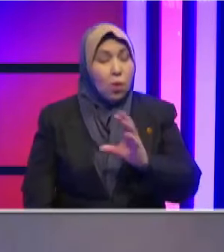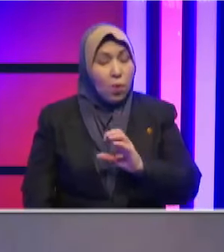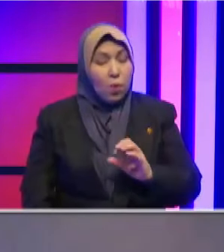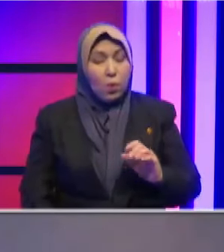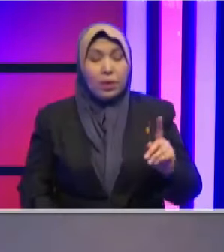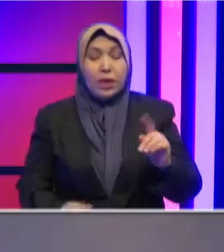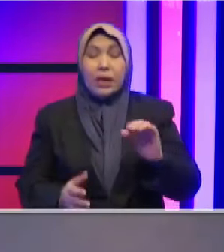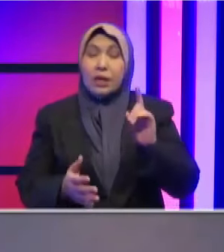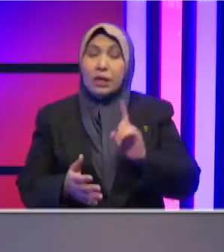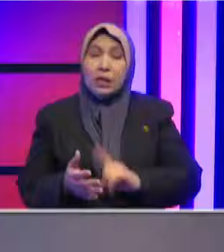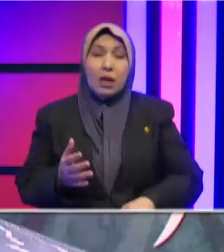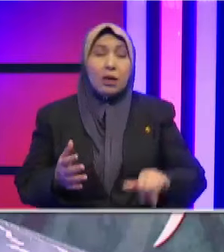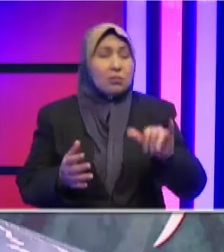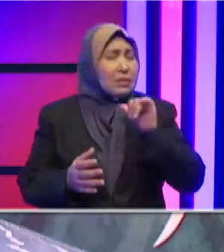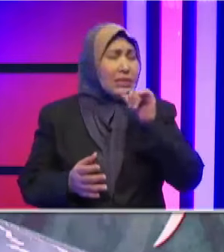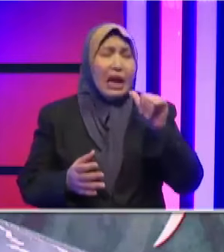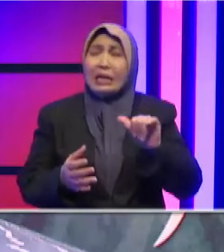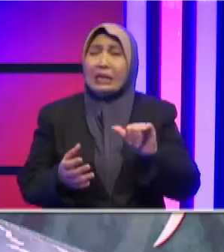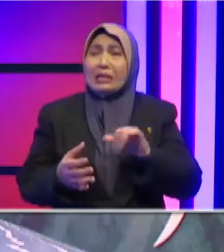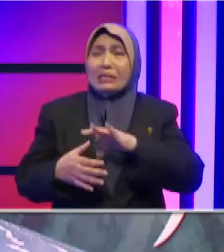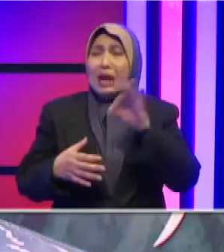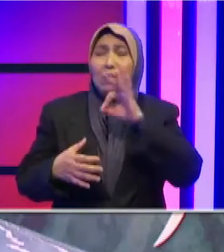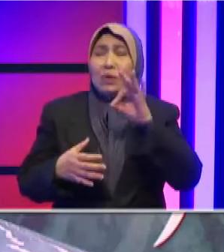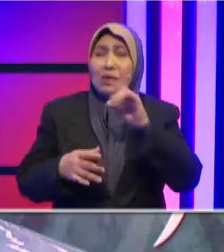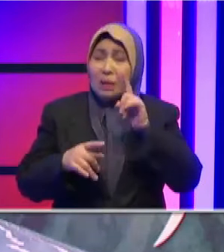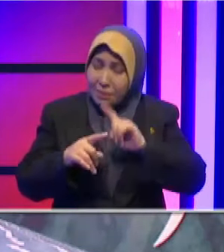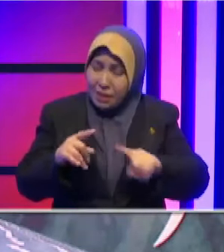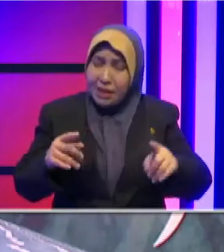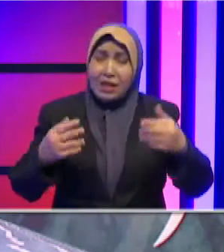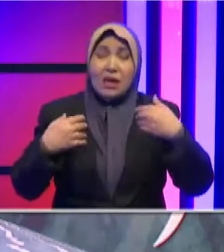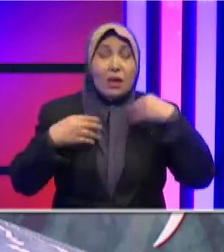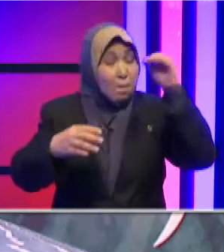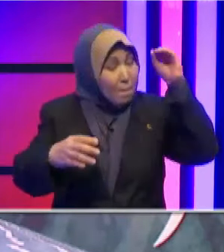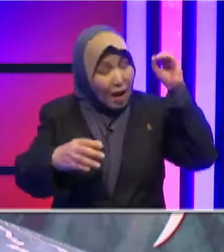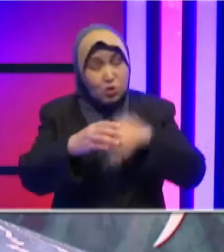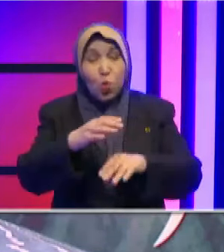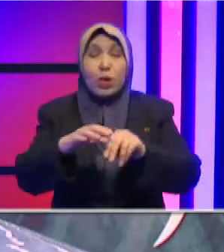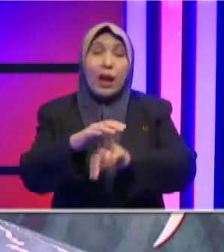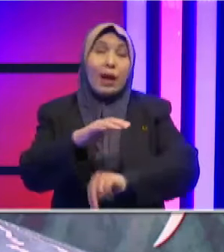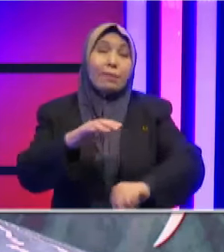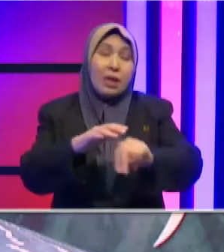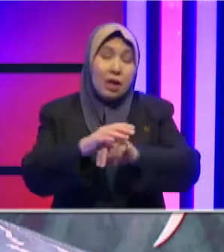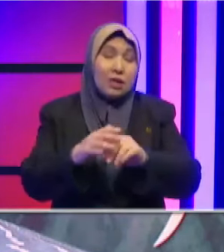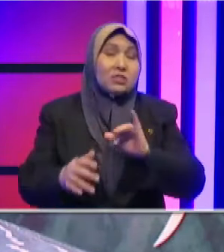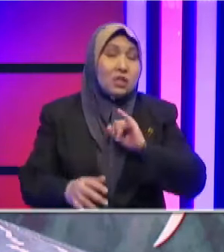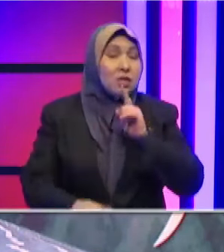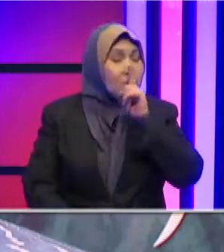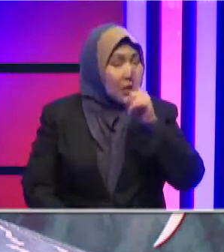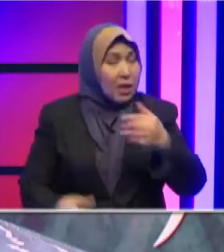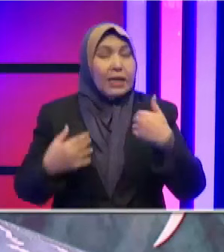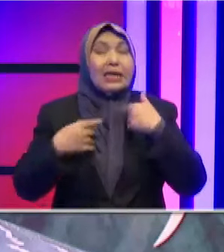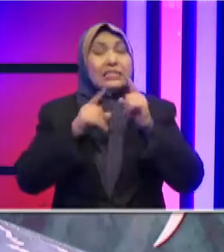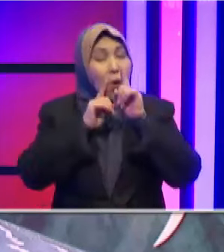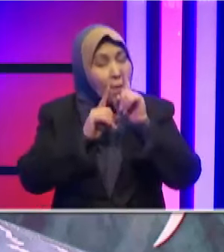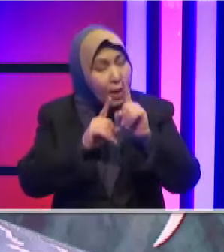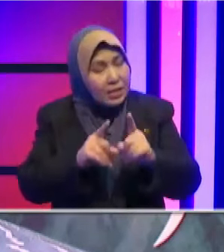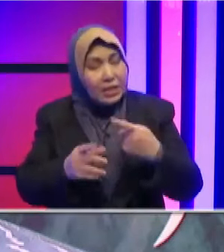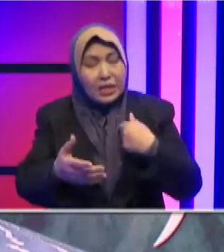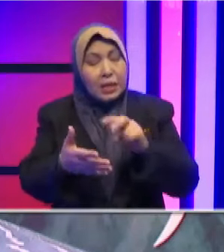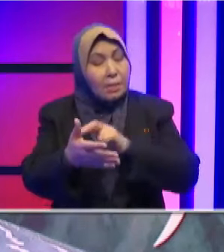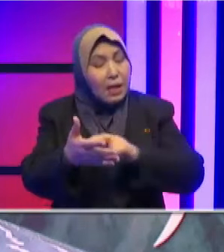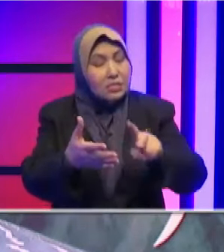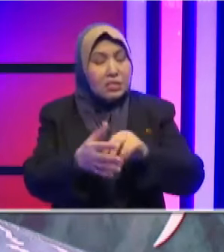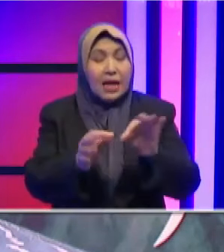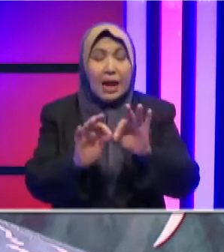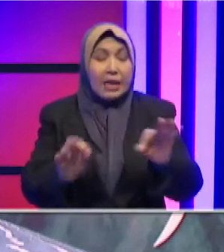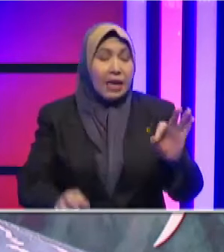yang tidak bernyawa pun ada yang dimasukkan sekali dalam rekrutmen sudah pasti ada jawabannya dan kita baca terlebih dahulu